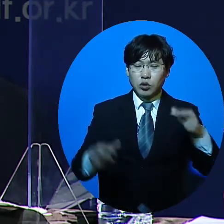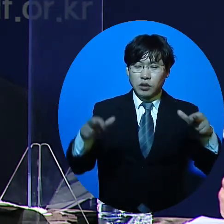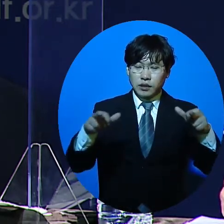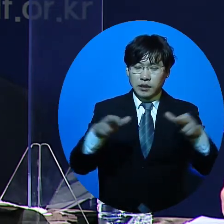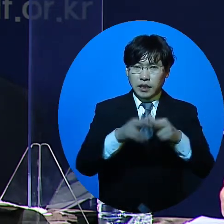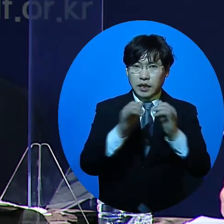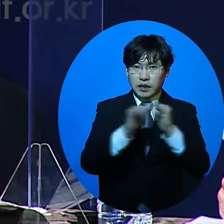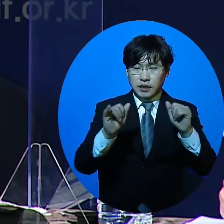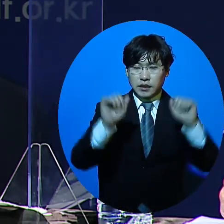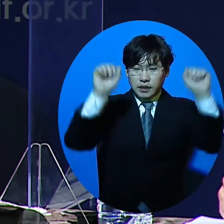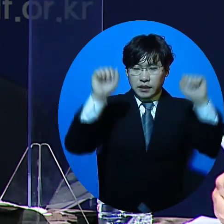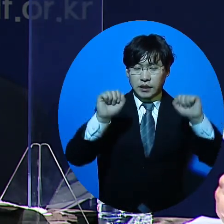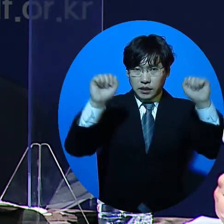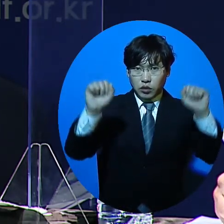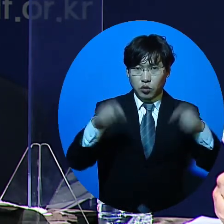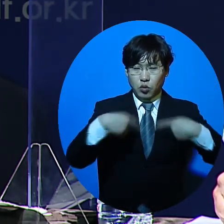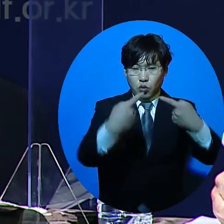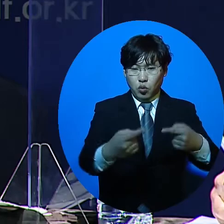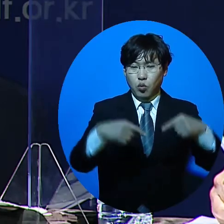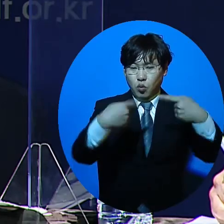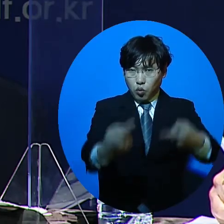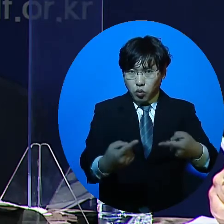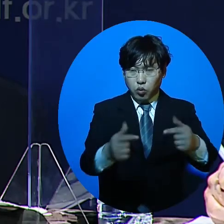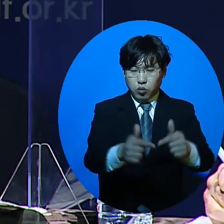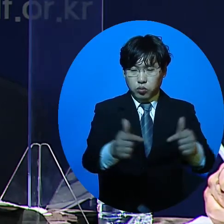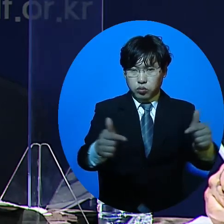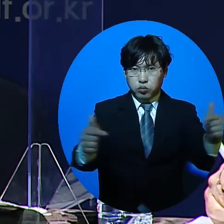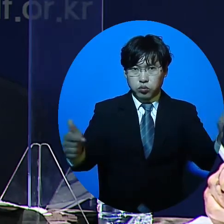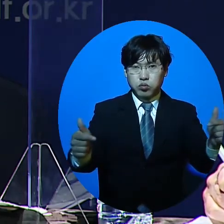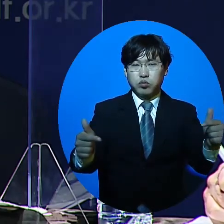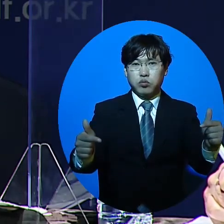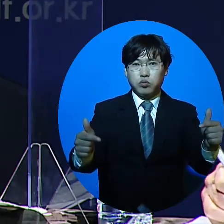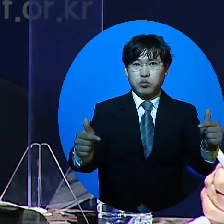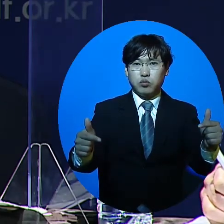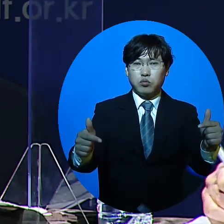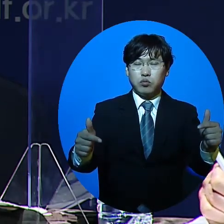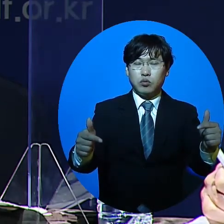현장에서 체육 활동을 하는 인구가 생기기 시작했고